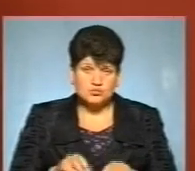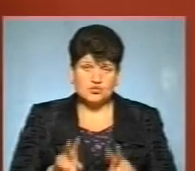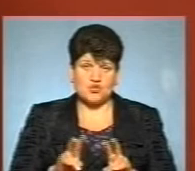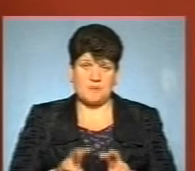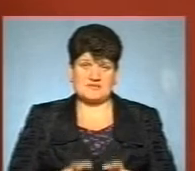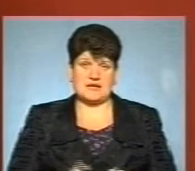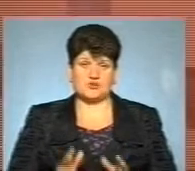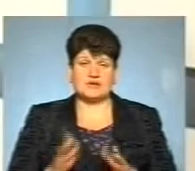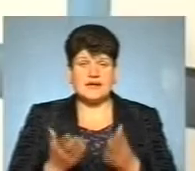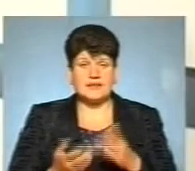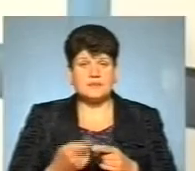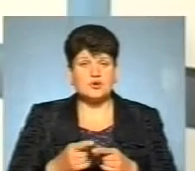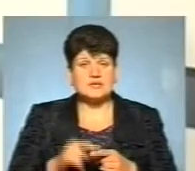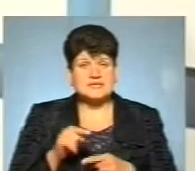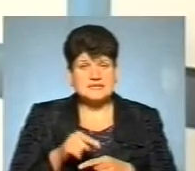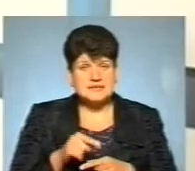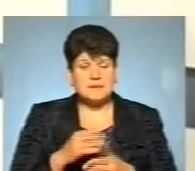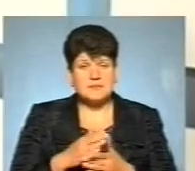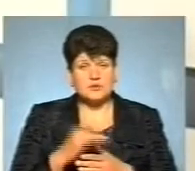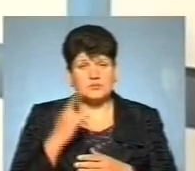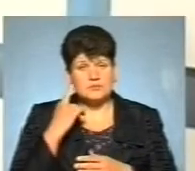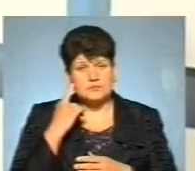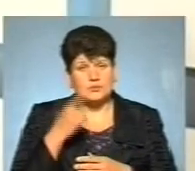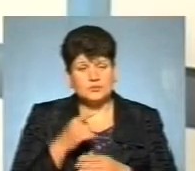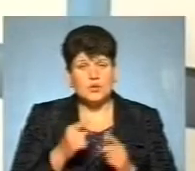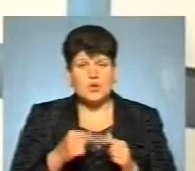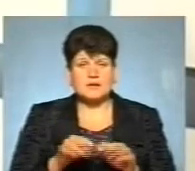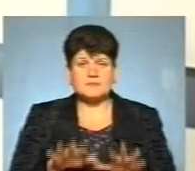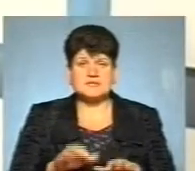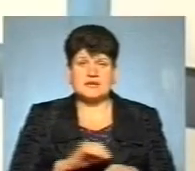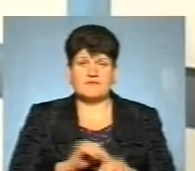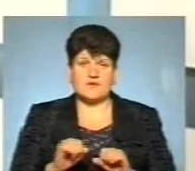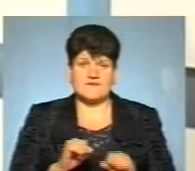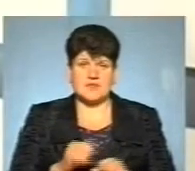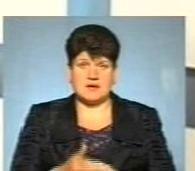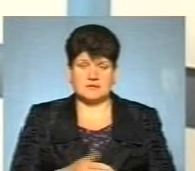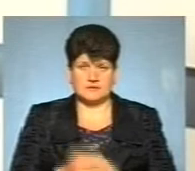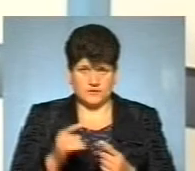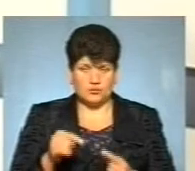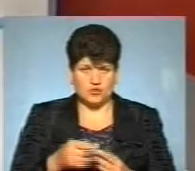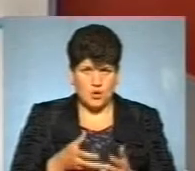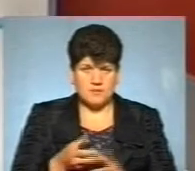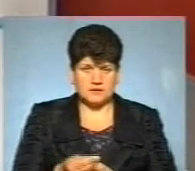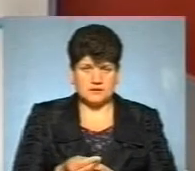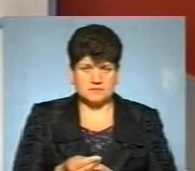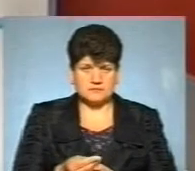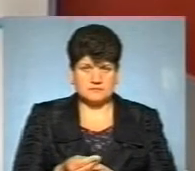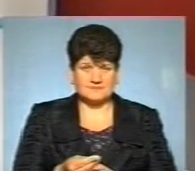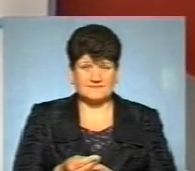обстежуватися, але про це мають подбати органи місцевої влади. І відповідно оплатити.